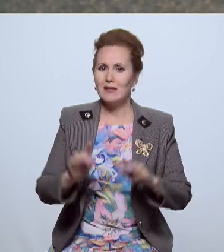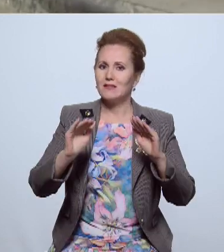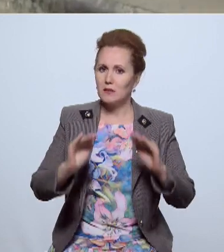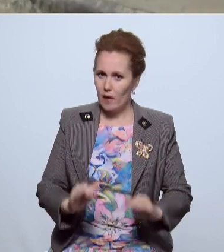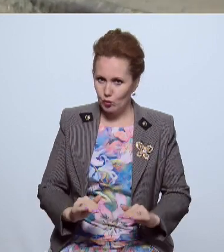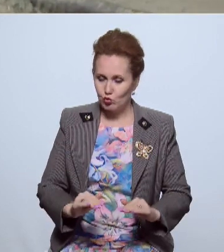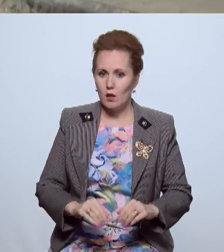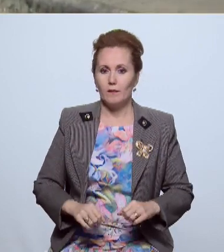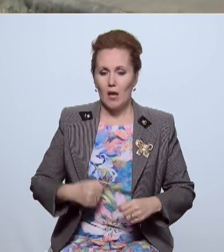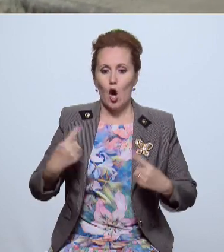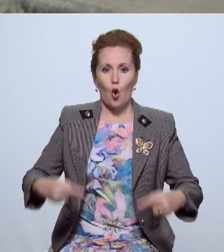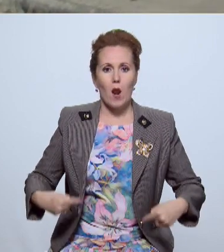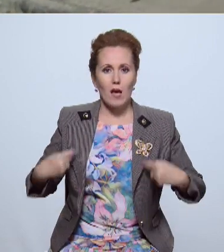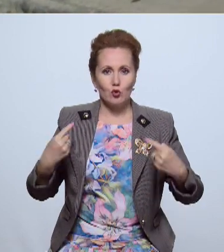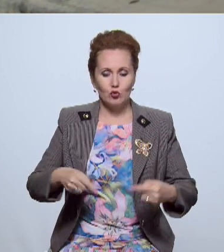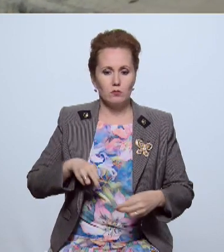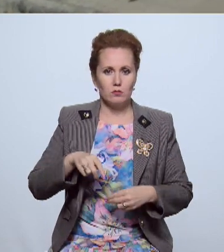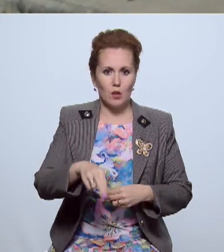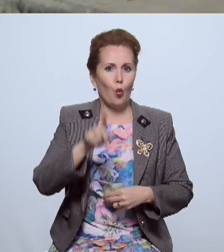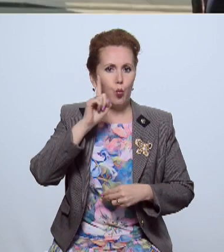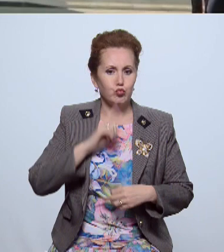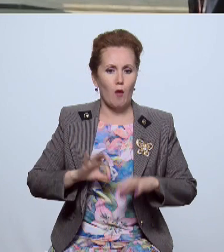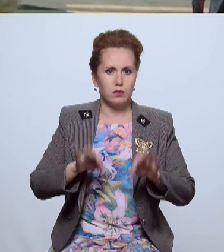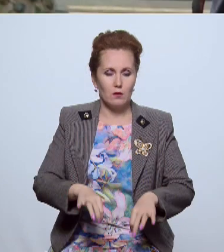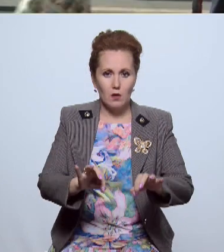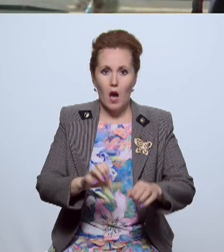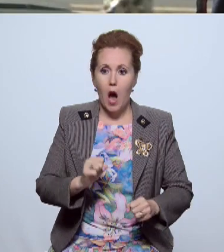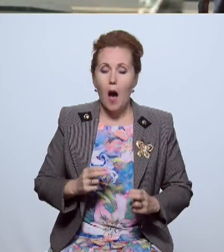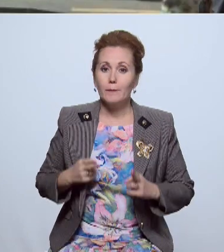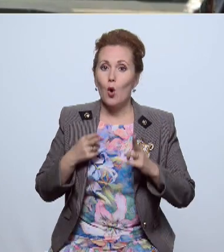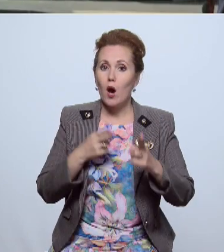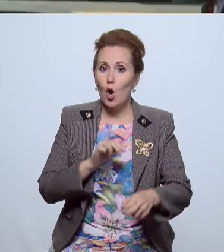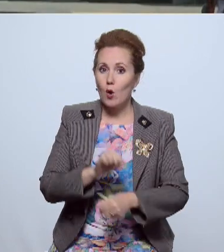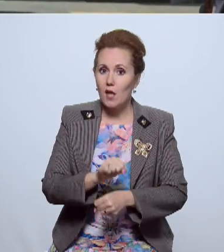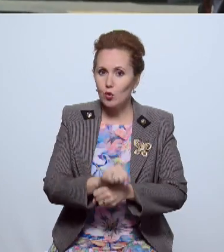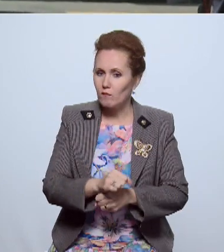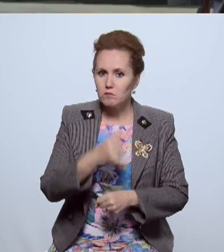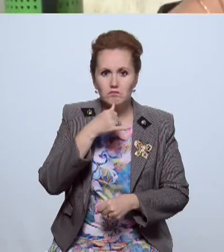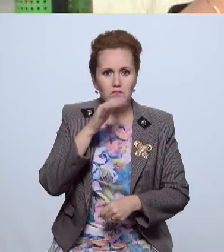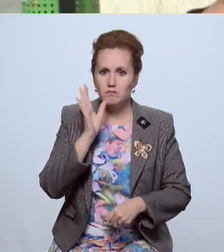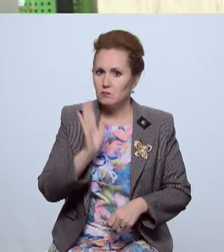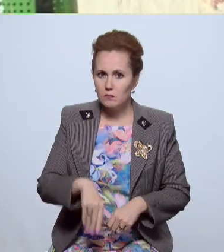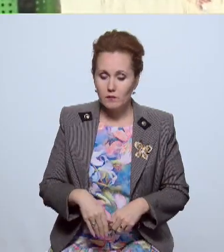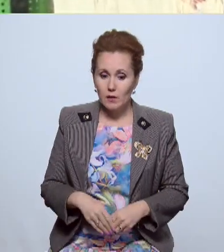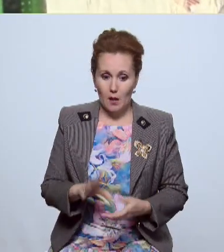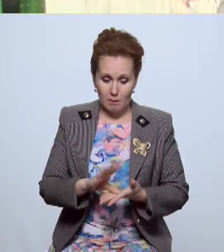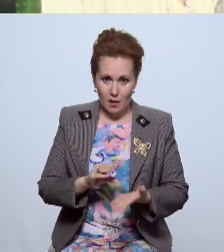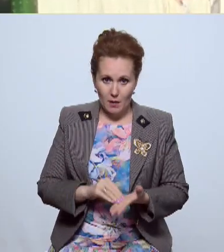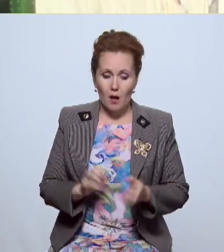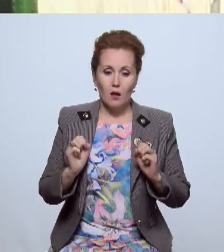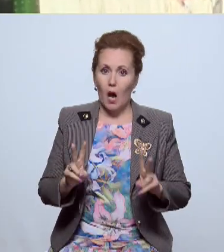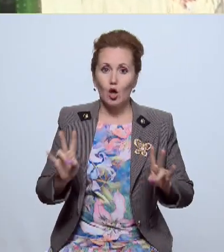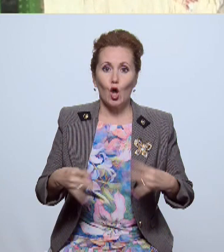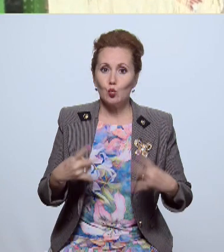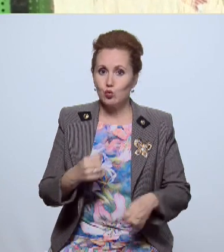занижены. Колясочникам переходить дорогу удобно. А вот проехать к остановке Сергей Меркурьев не смог. Пример, как не нужно